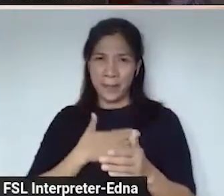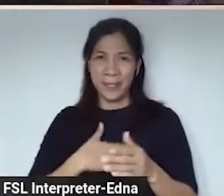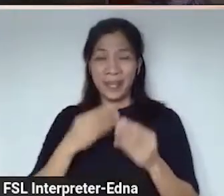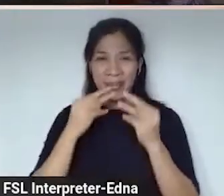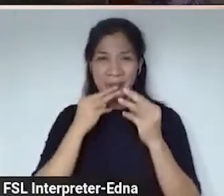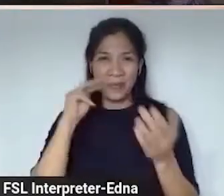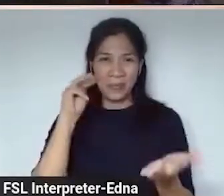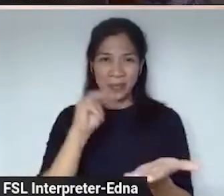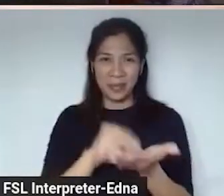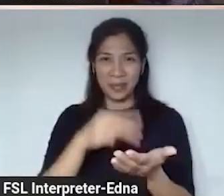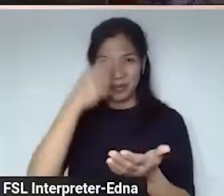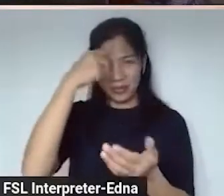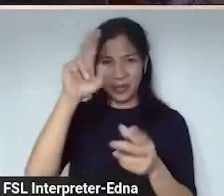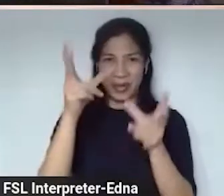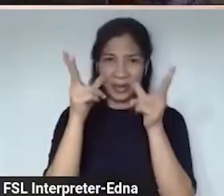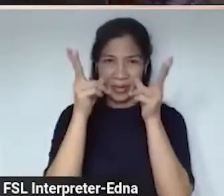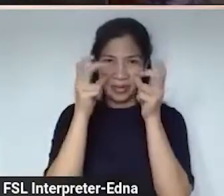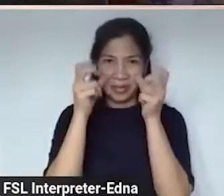hearers.